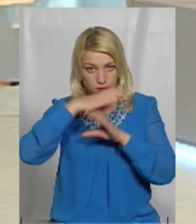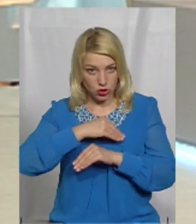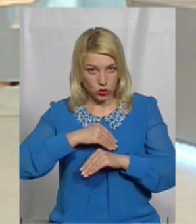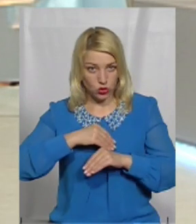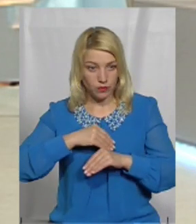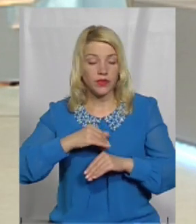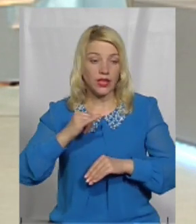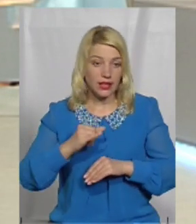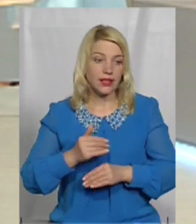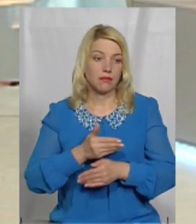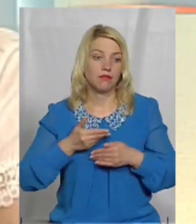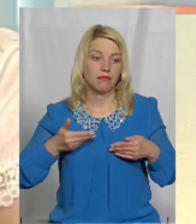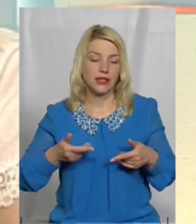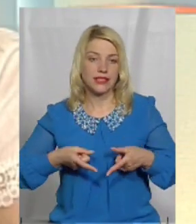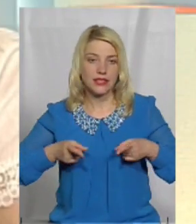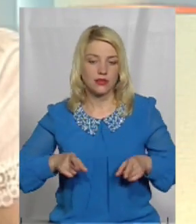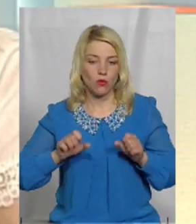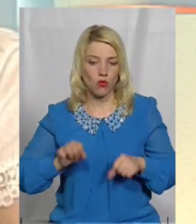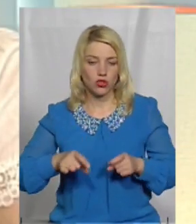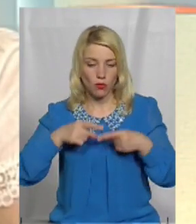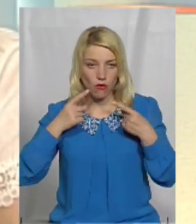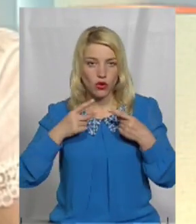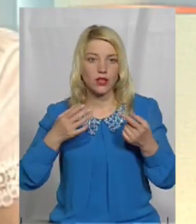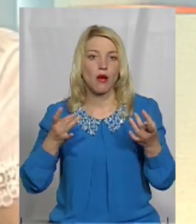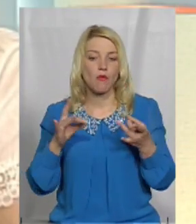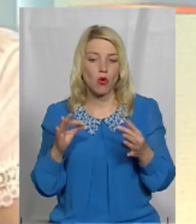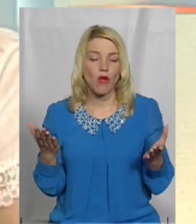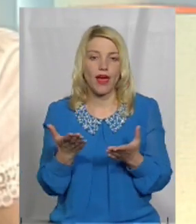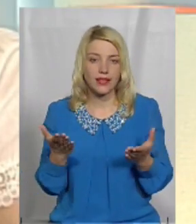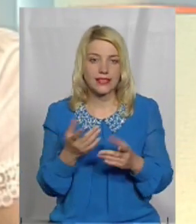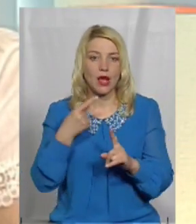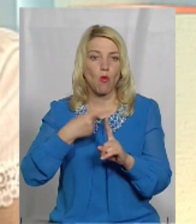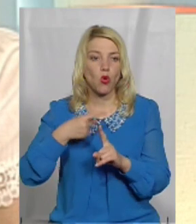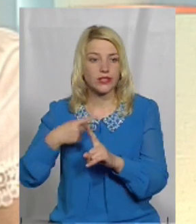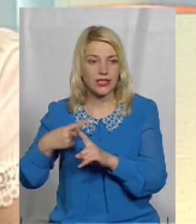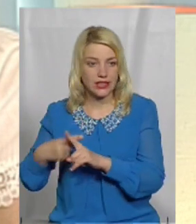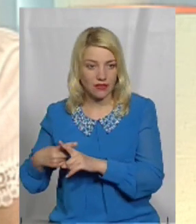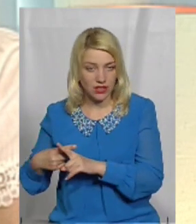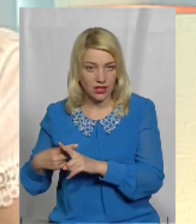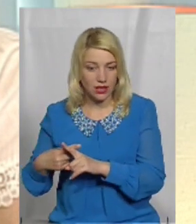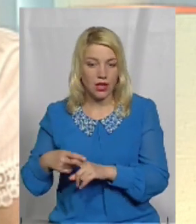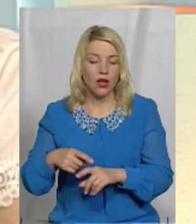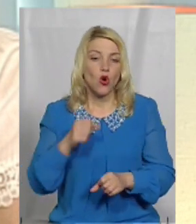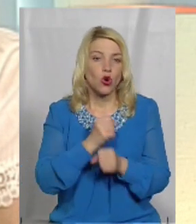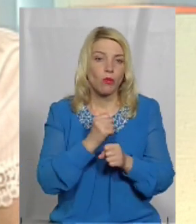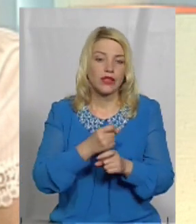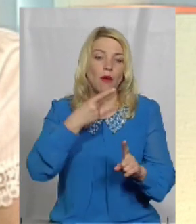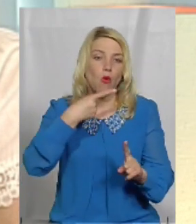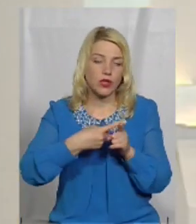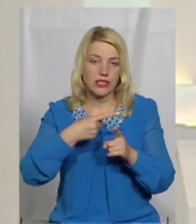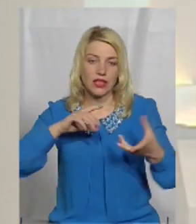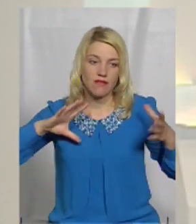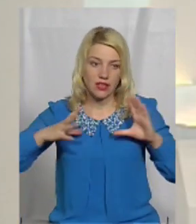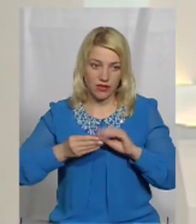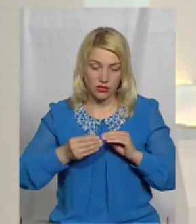і ми дійсно можемо говорити про якісь позитивні, робити позитивні висновки. Які